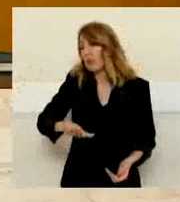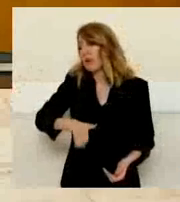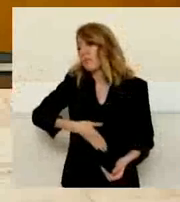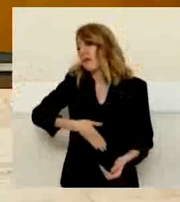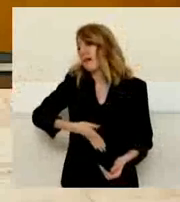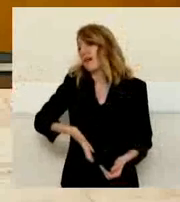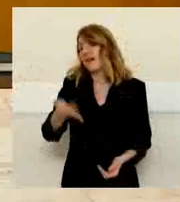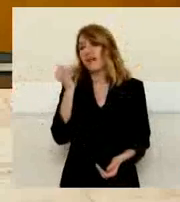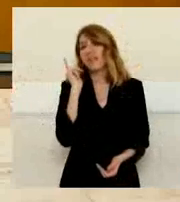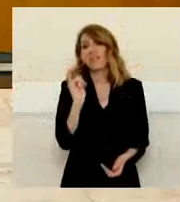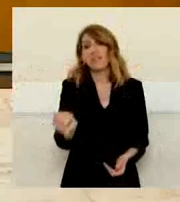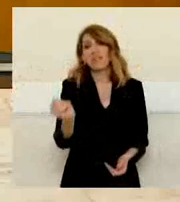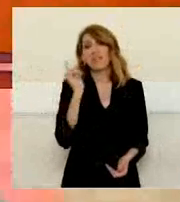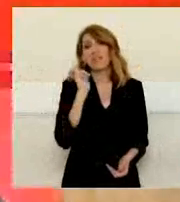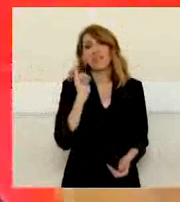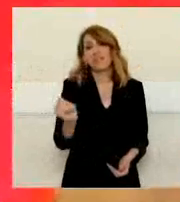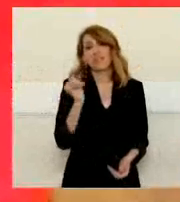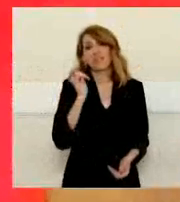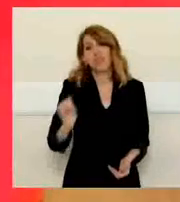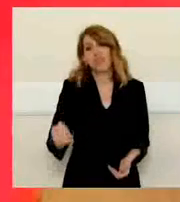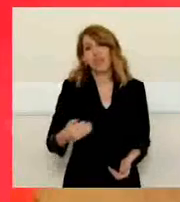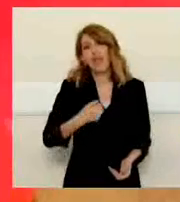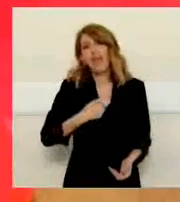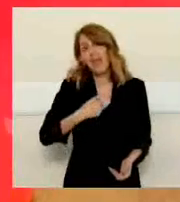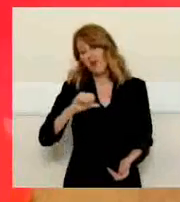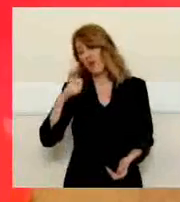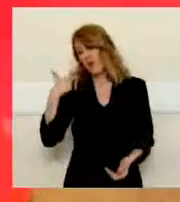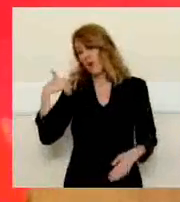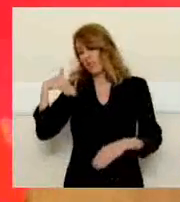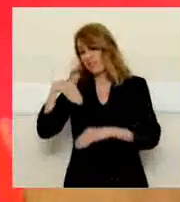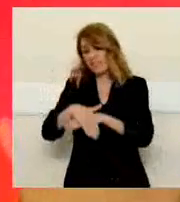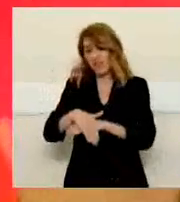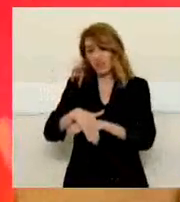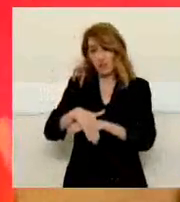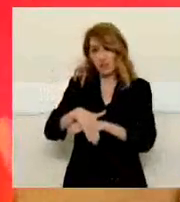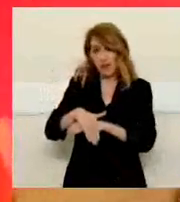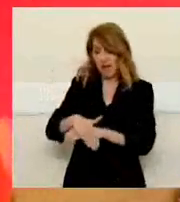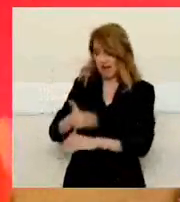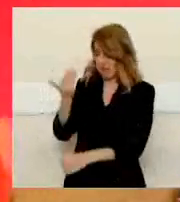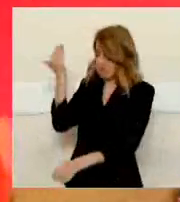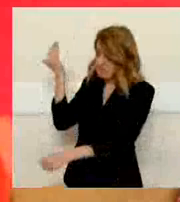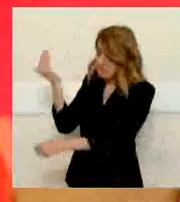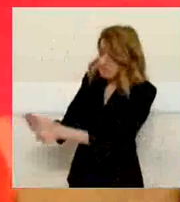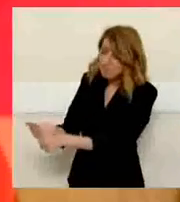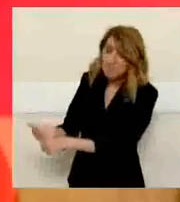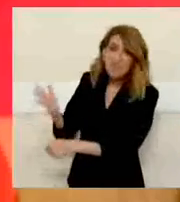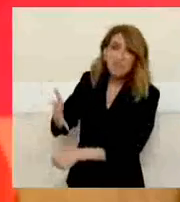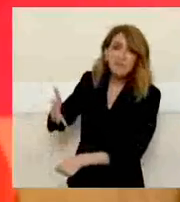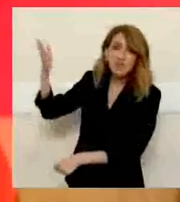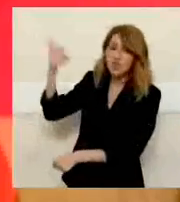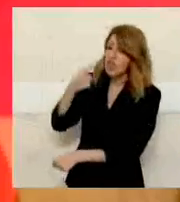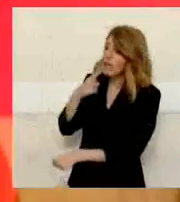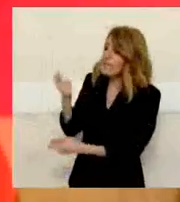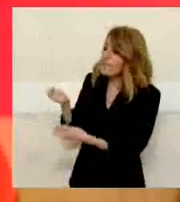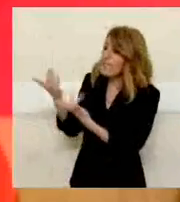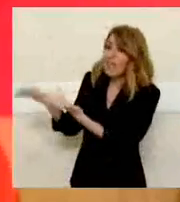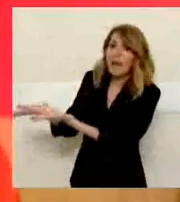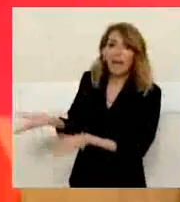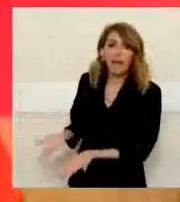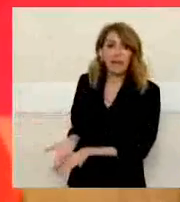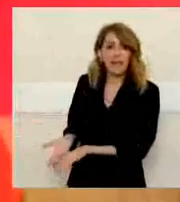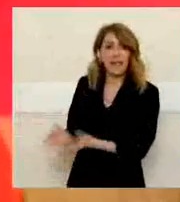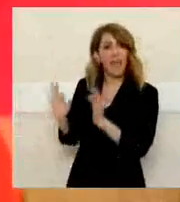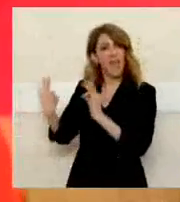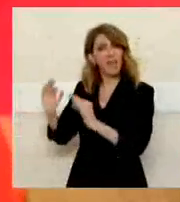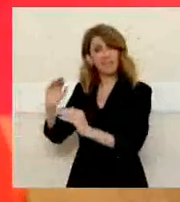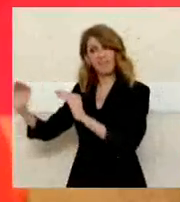μετά τη δική μου τοποθέτηση χθες το βράδυ και τη δική μας συνέντευξη τύπου σήμερα. Τον έθεσε εκτός ακριβώς